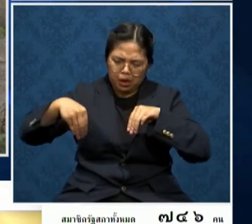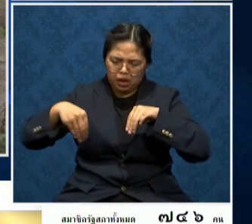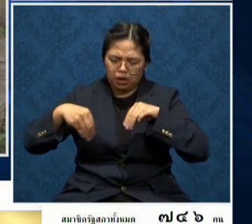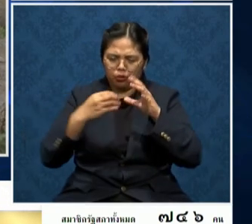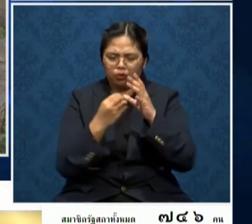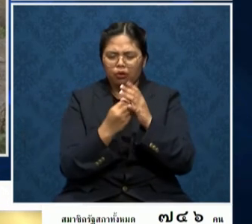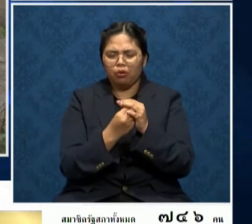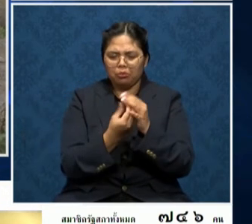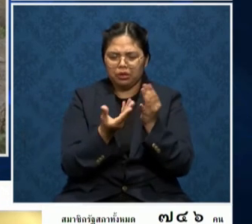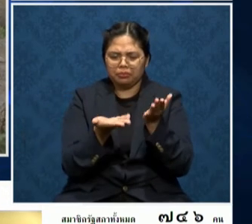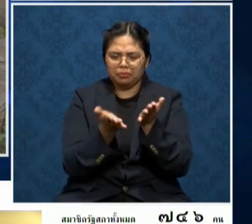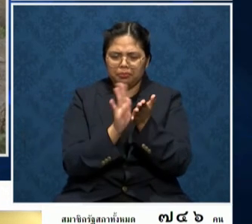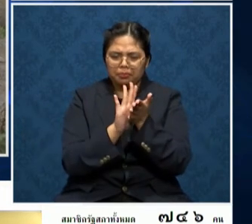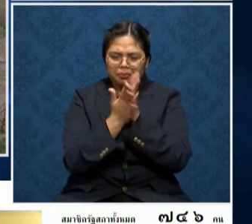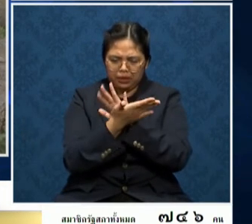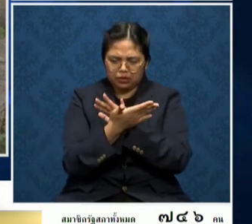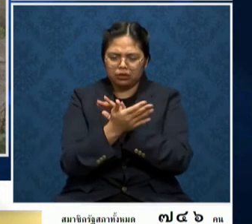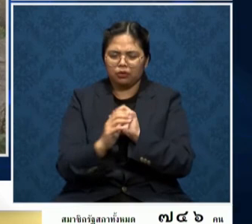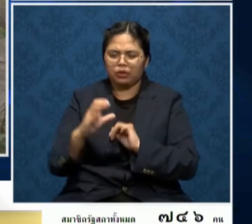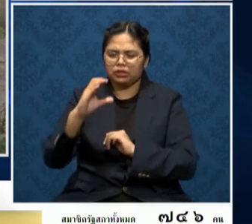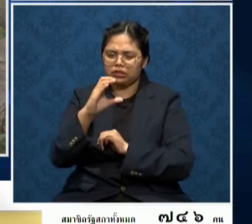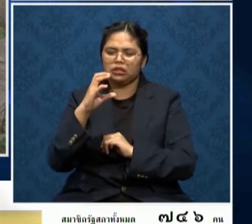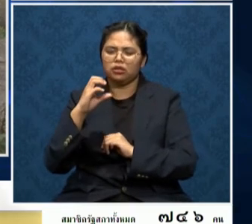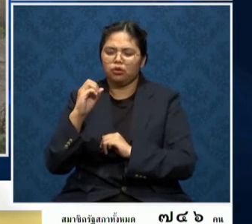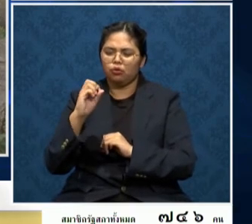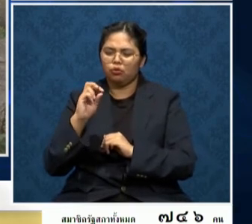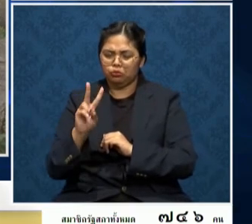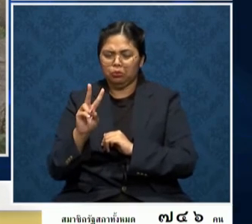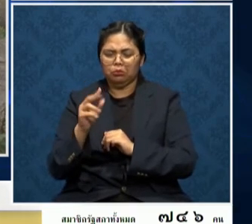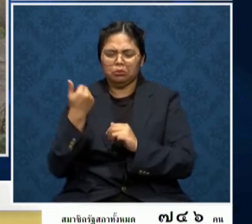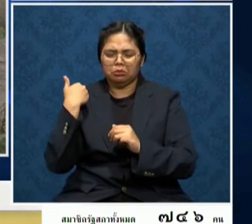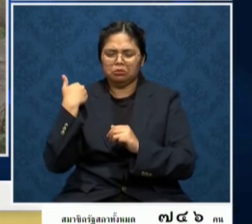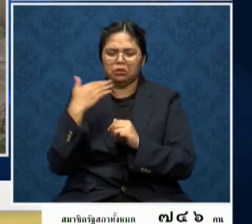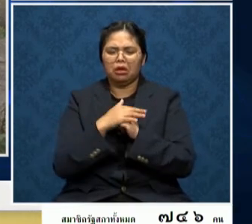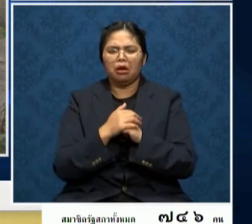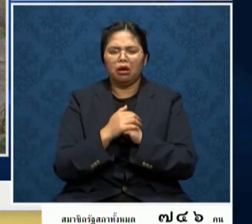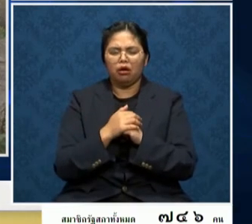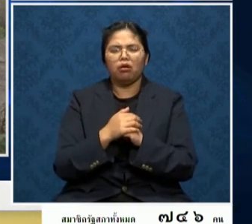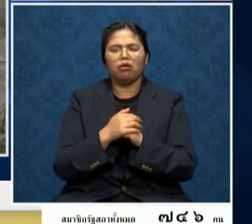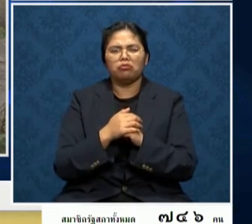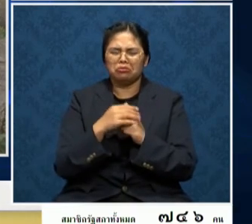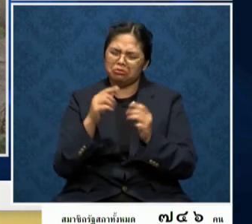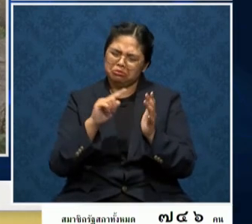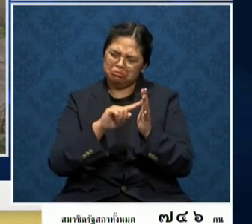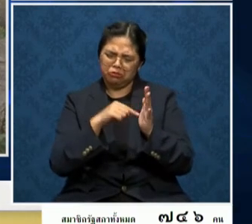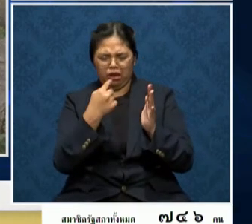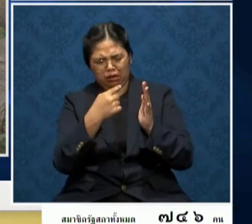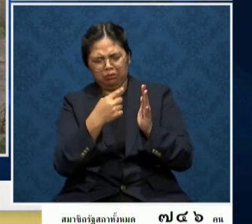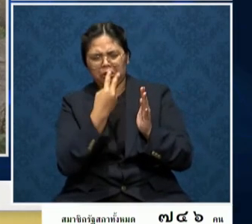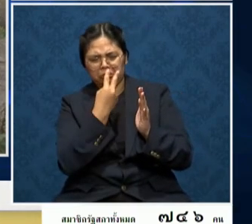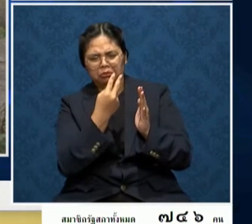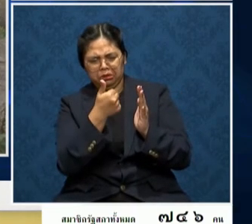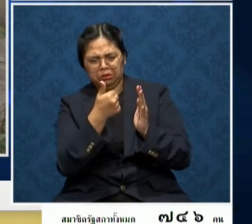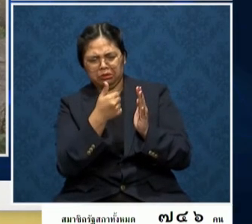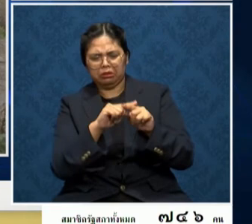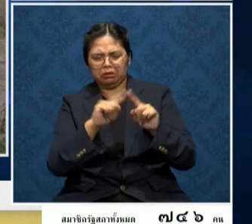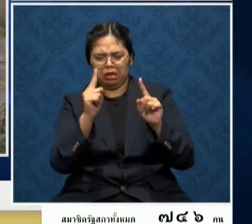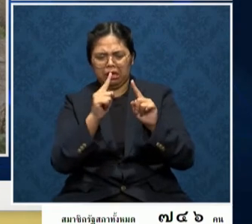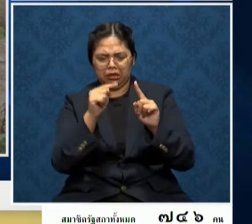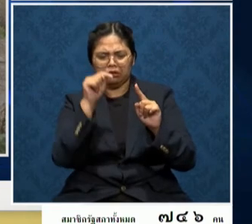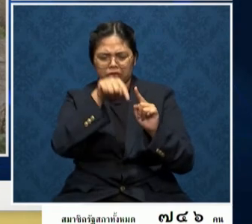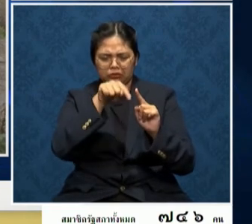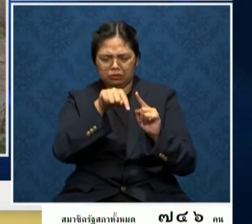คาร์บอนซึ่งตอนแรกก็ฟังเหมือนจะดูดีนะครับจนมารู้ในภายหลังว่าพื้นที่เป้าหมายในการปลูกป่าดังกล่าวนี้